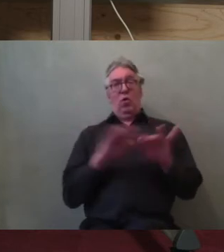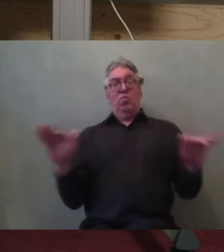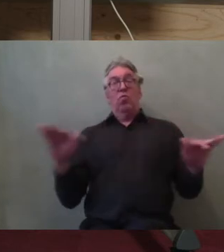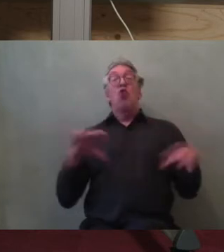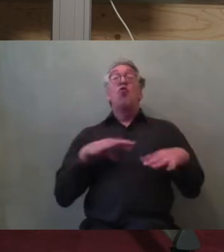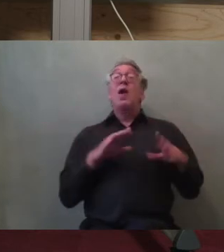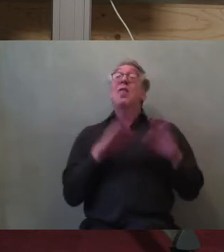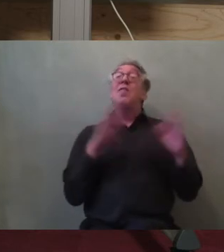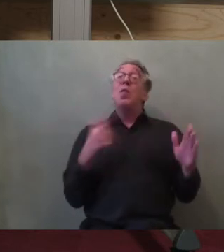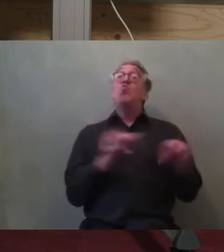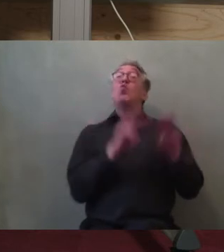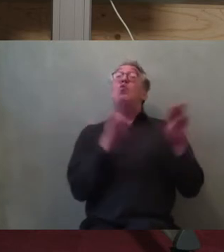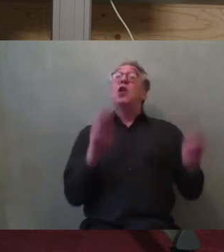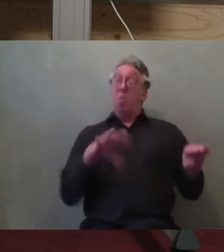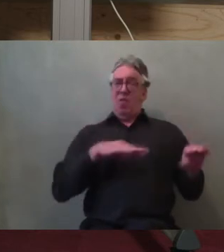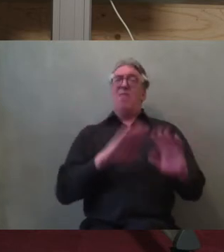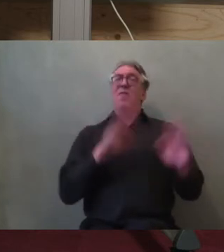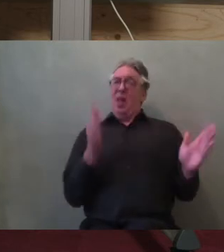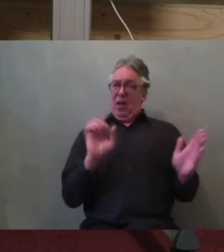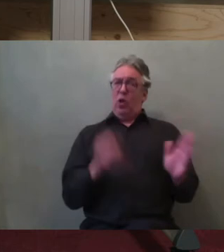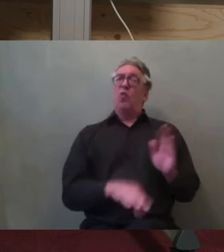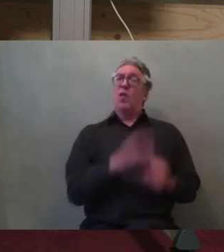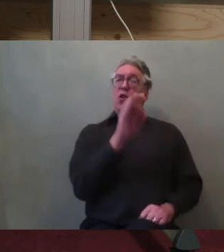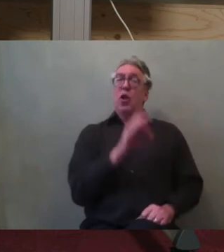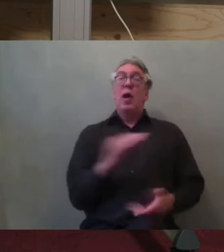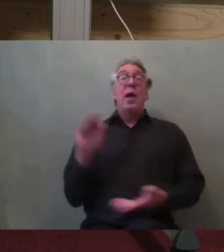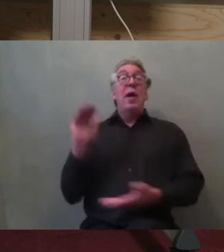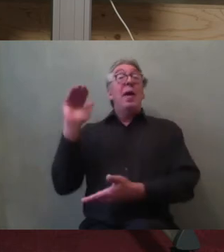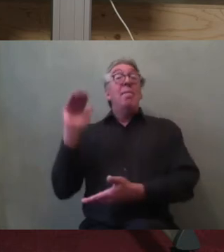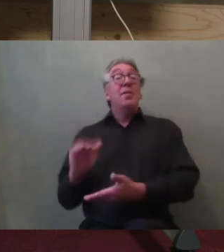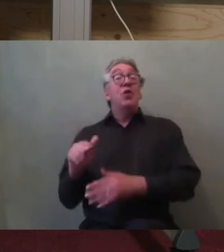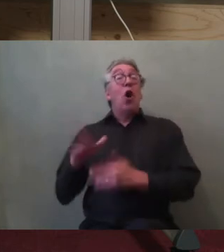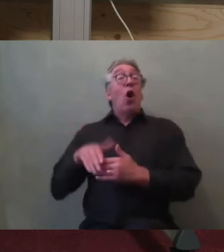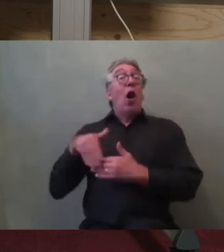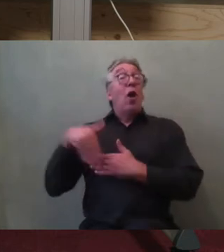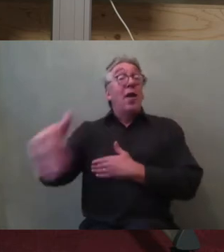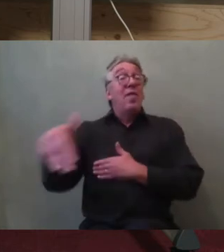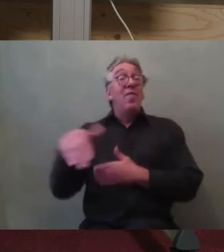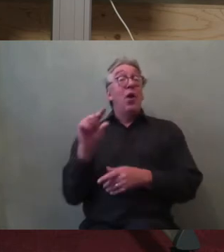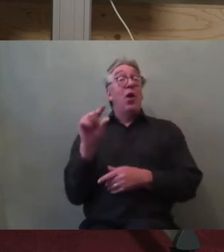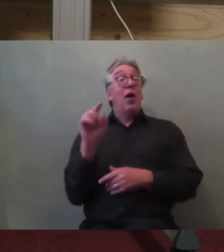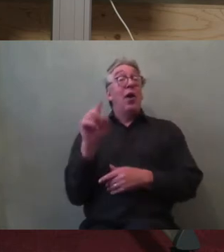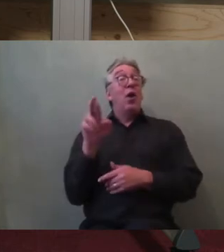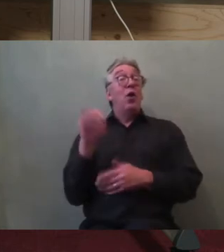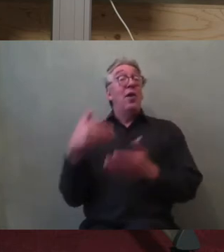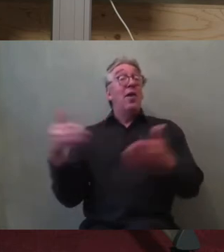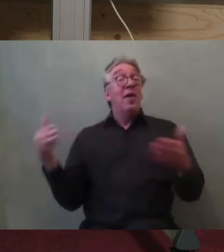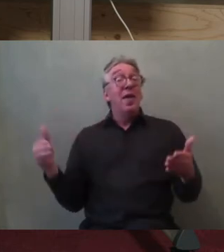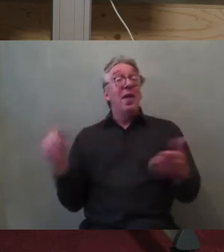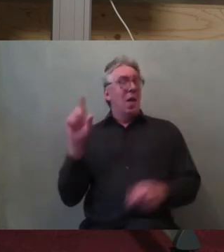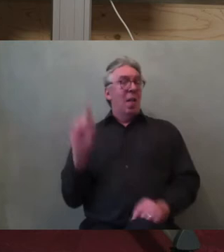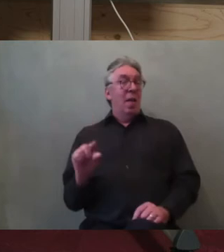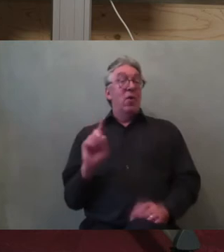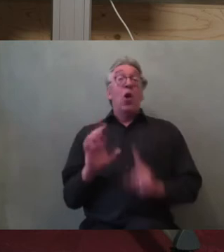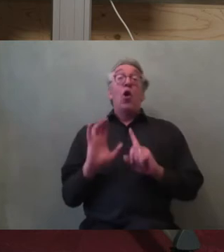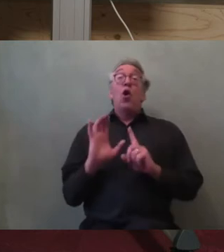musea. Eigenlijk het minste over archieven en galerieën. En ook over actieve cultuurparticipatie en deelname,